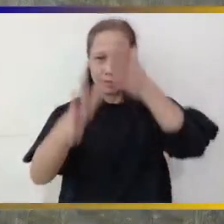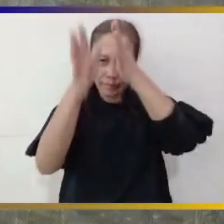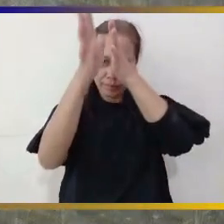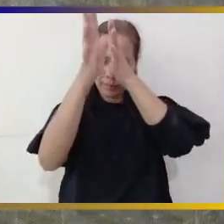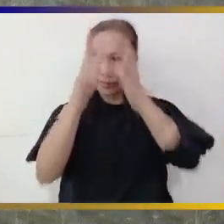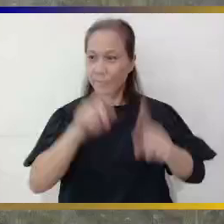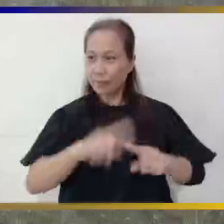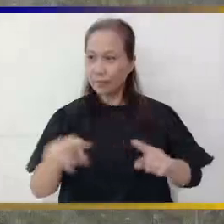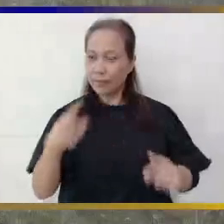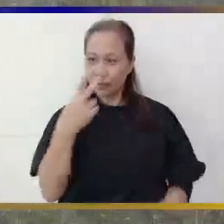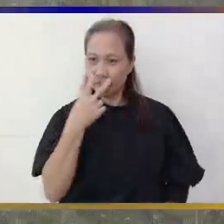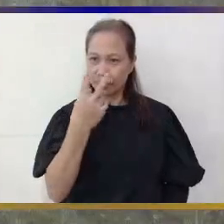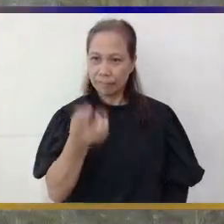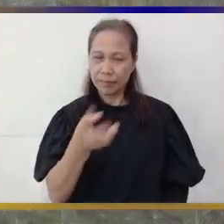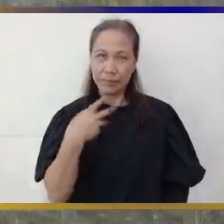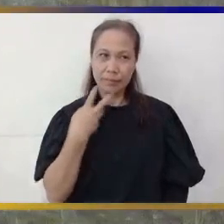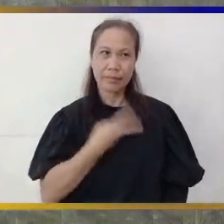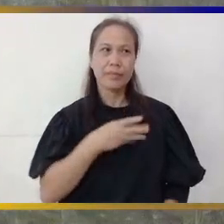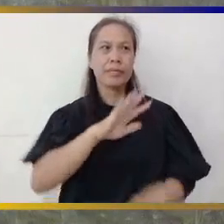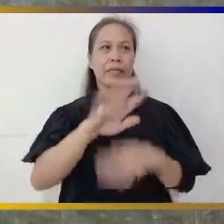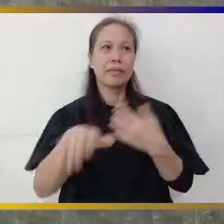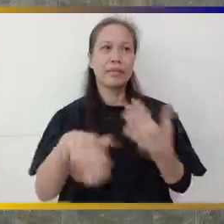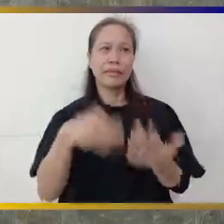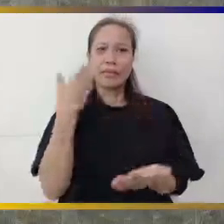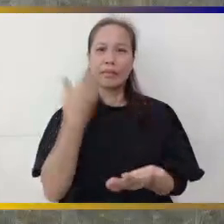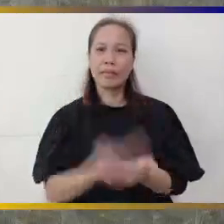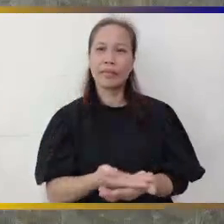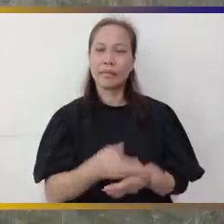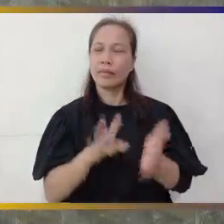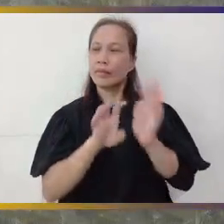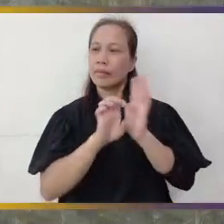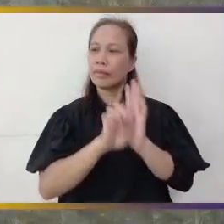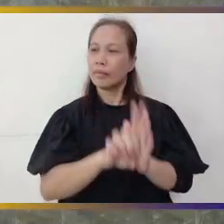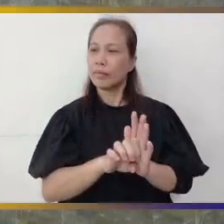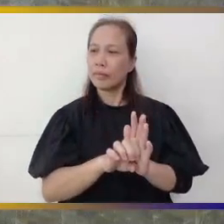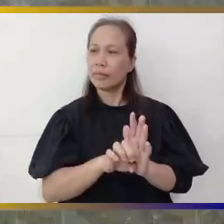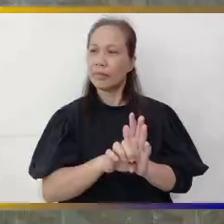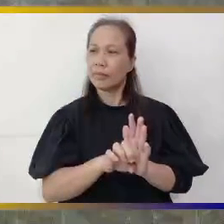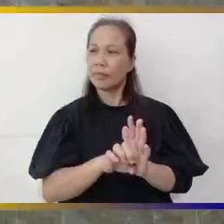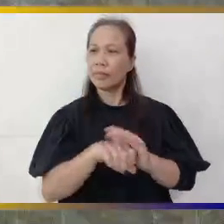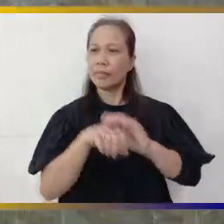pag nakikita niyo po lahat po yan for example lahat po yan sila